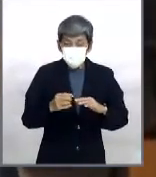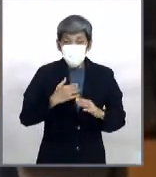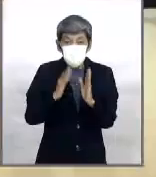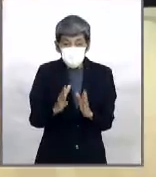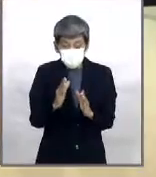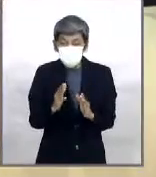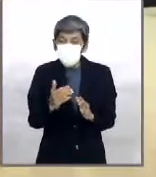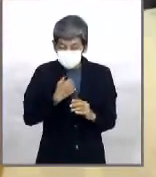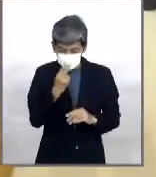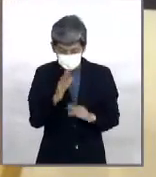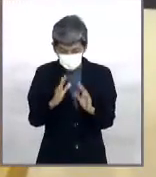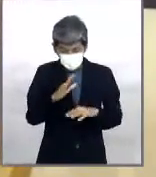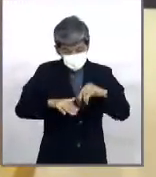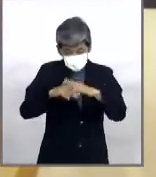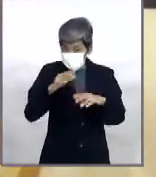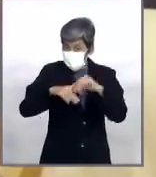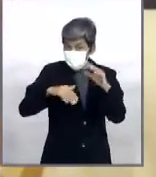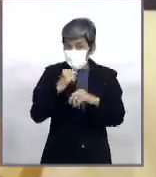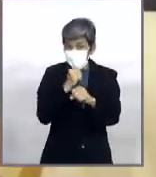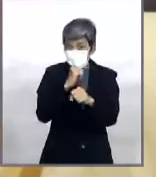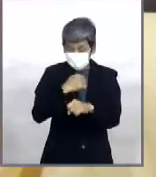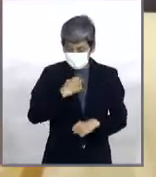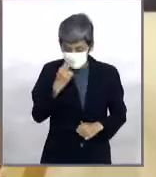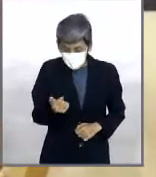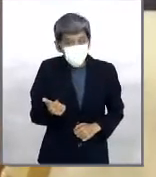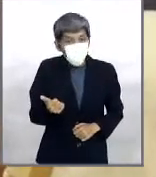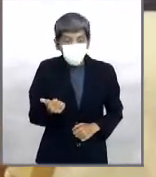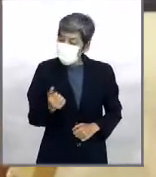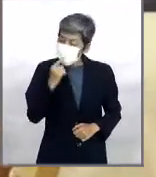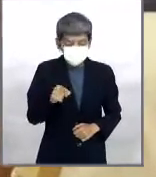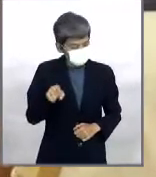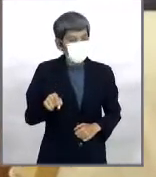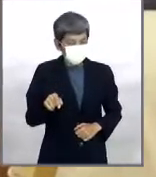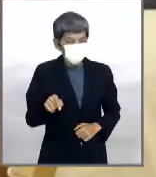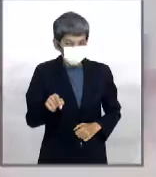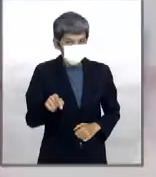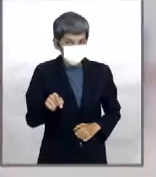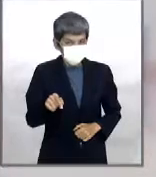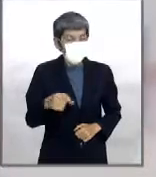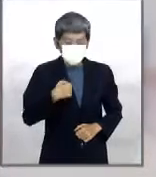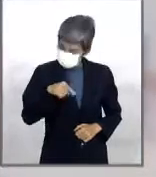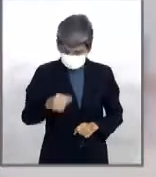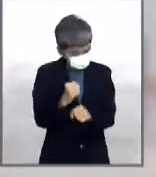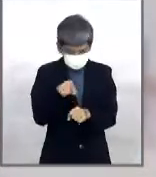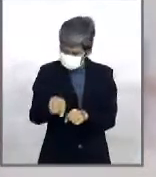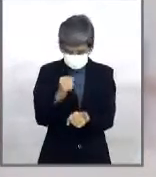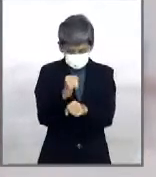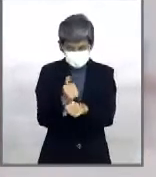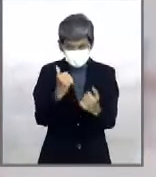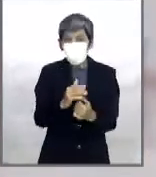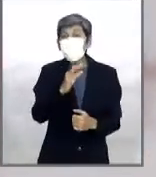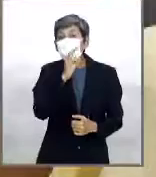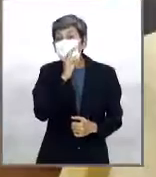าติเนี่ยที่เขาเห็นคุณค่าจริงๆนะเขาชี้เลยอันนี้ เอาที่เราถักอยู่ในมือ ใช่แ